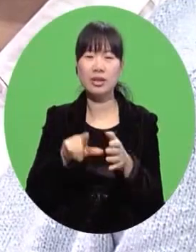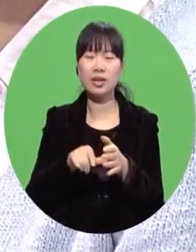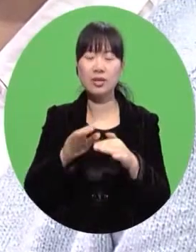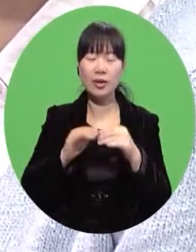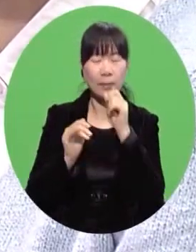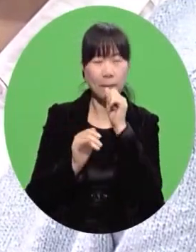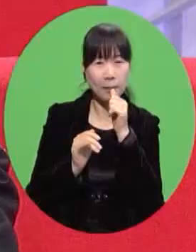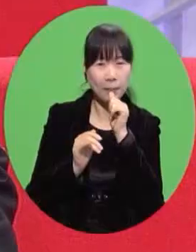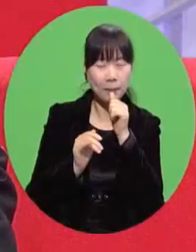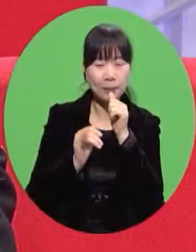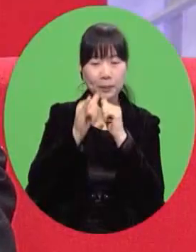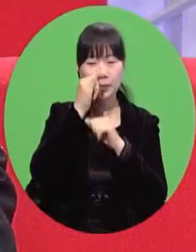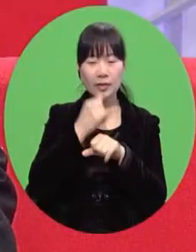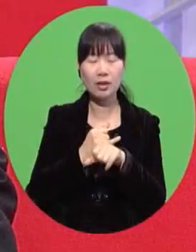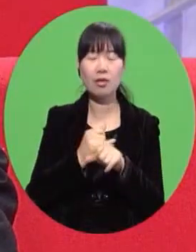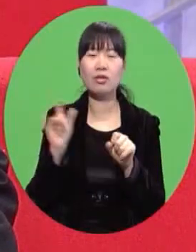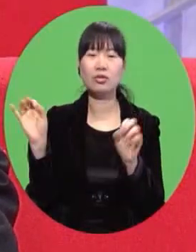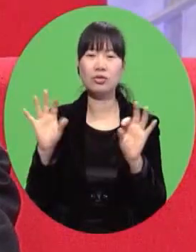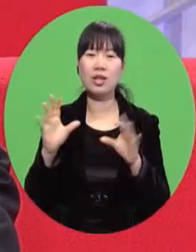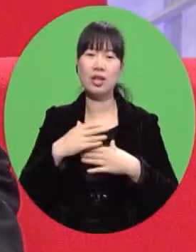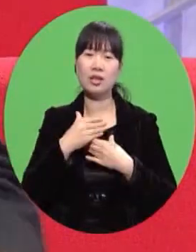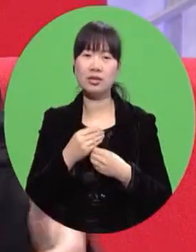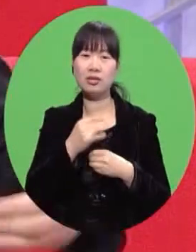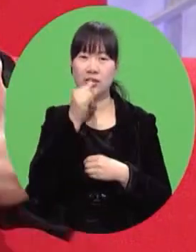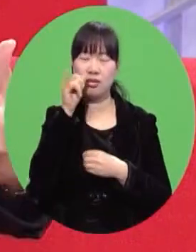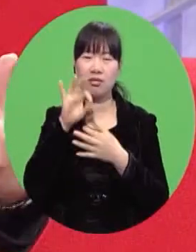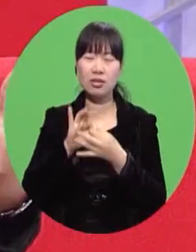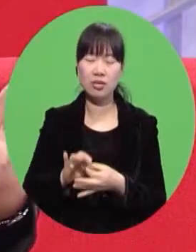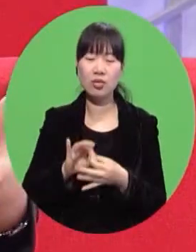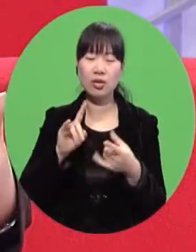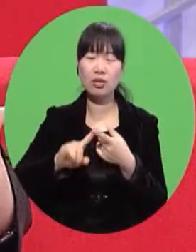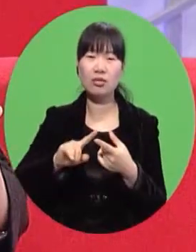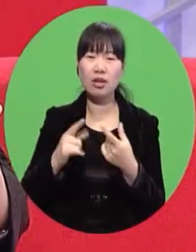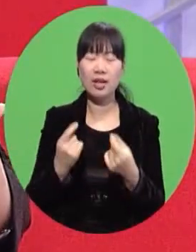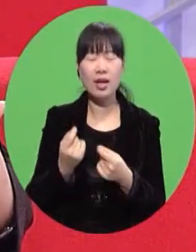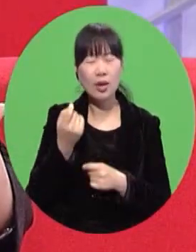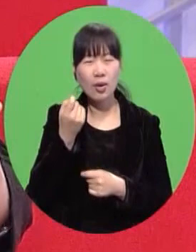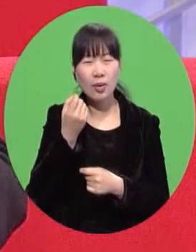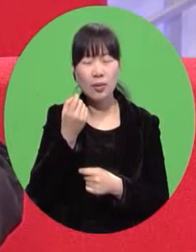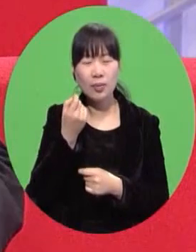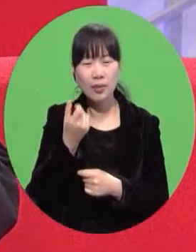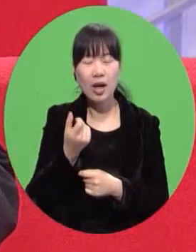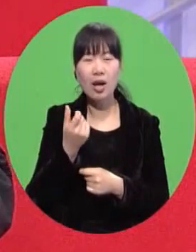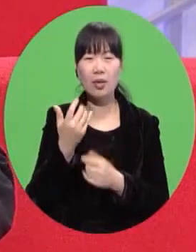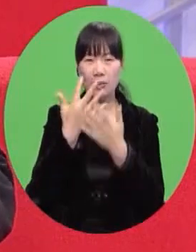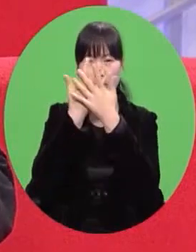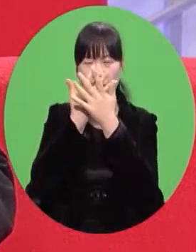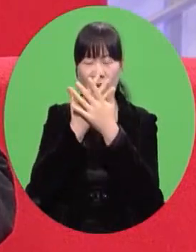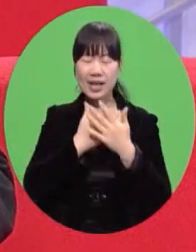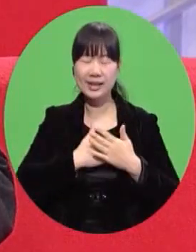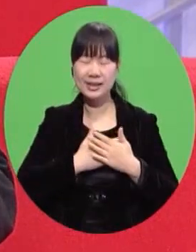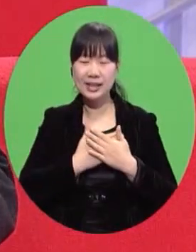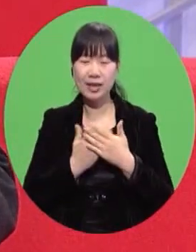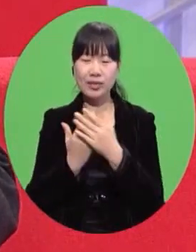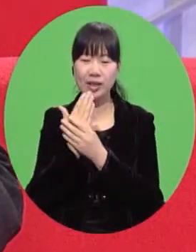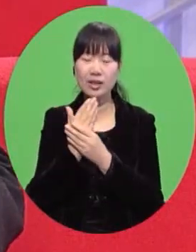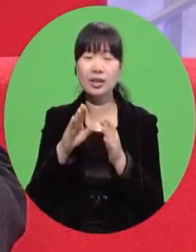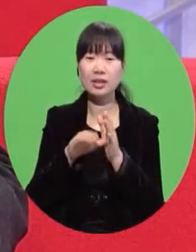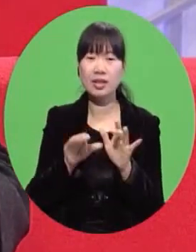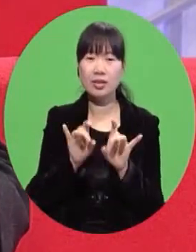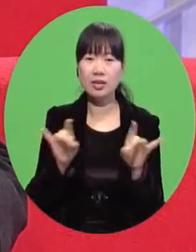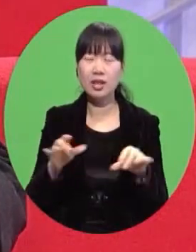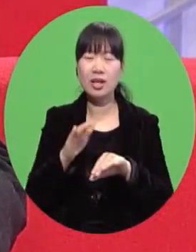손가락을 빨아봤더니 순간 안정이 돼요. 네. 그러면 계속 그런 어떤 미묘한 또는 모호한 긴장감이 올라올 때